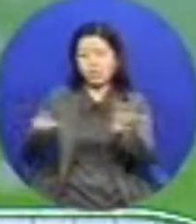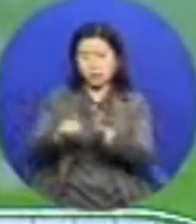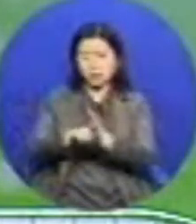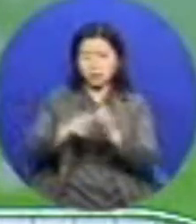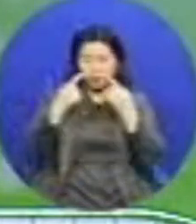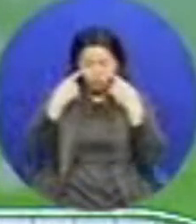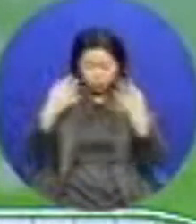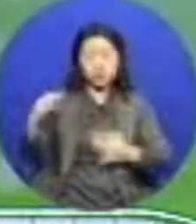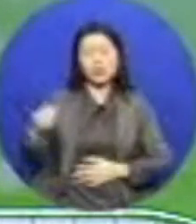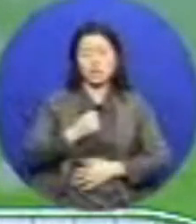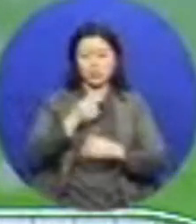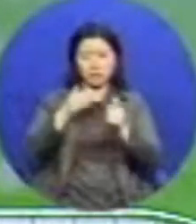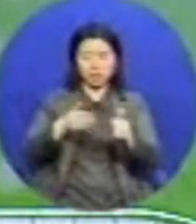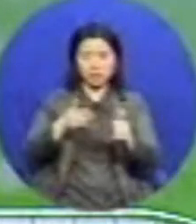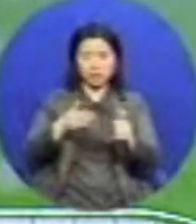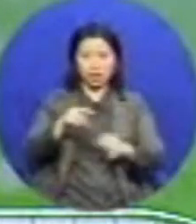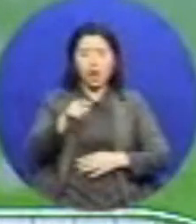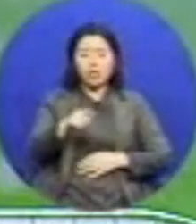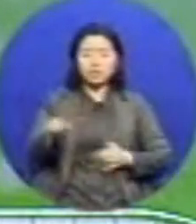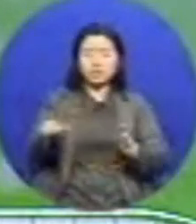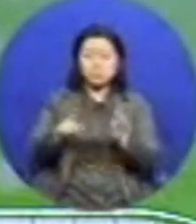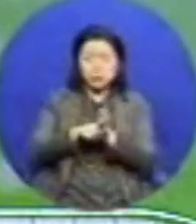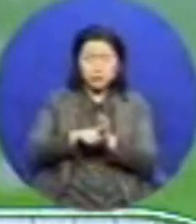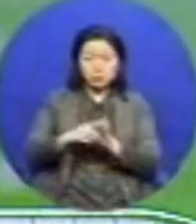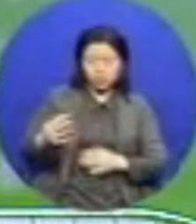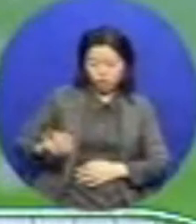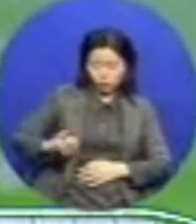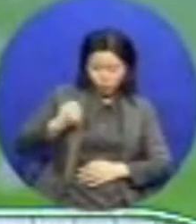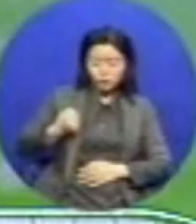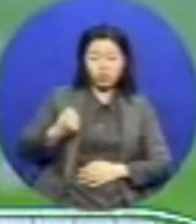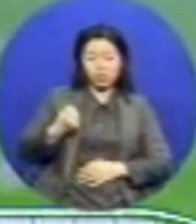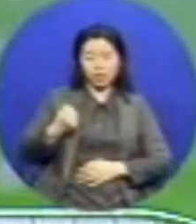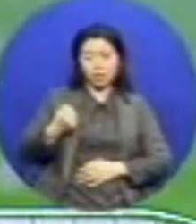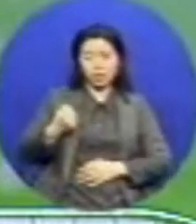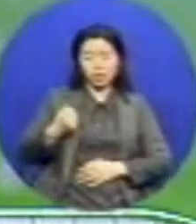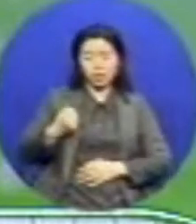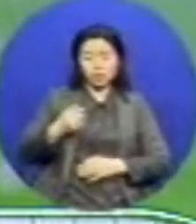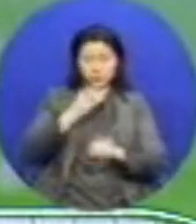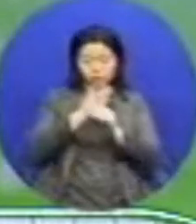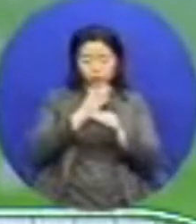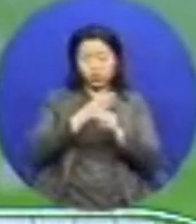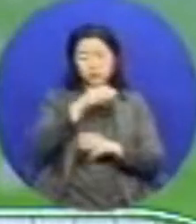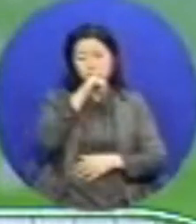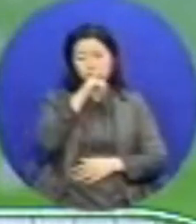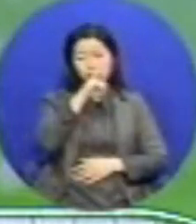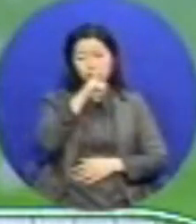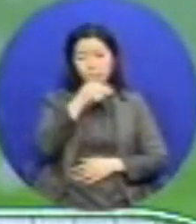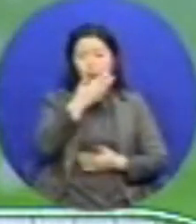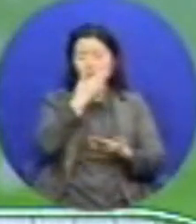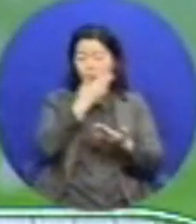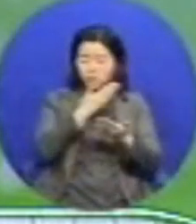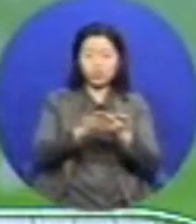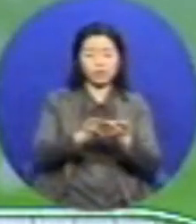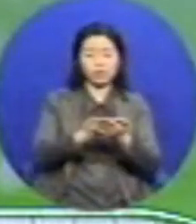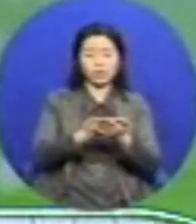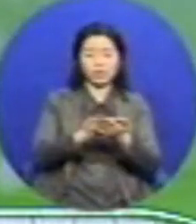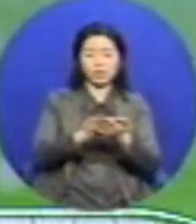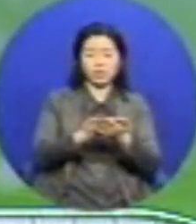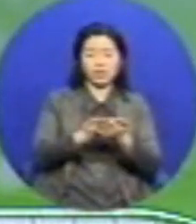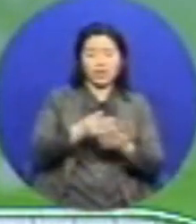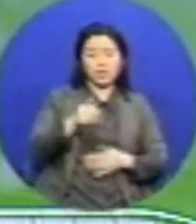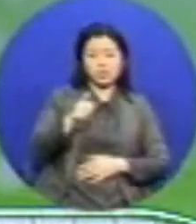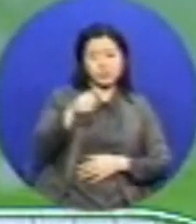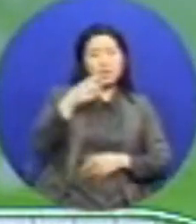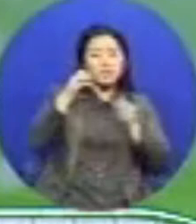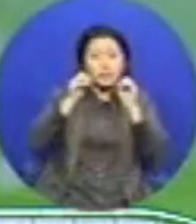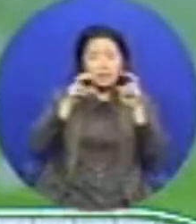이건 오늘 여러분이 그냥 그 믿음을 취하는 데 달려 있는 겁니다 정말 리 웠 허드슨 테일러 선교사